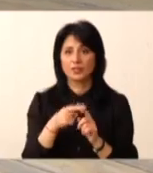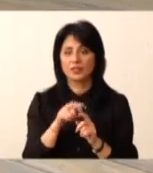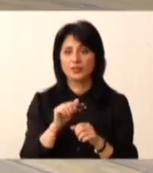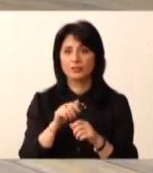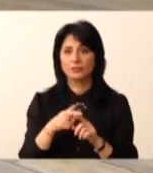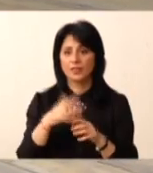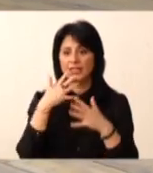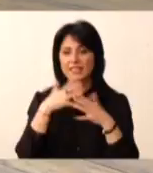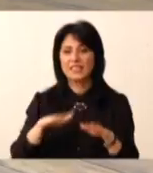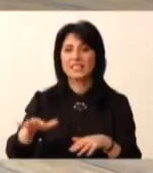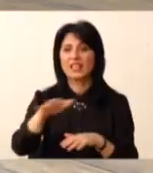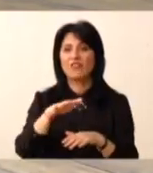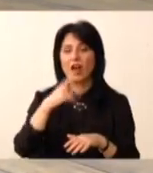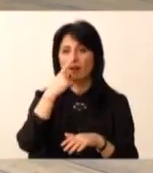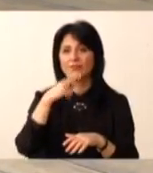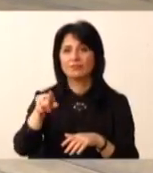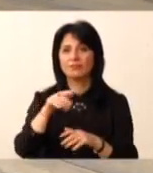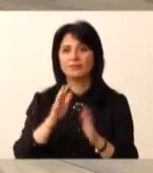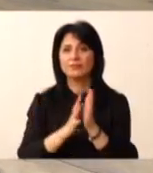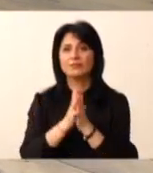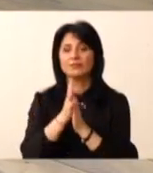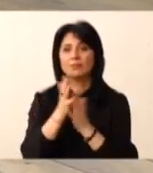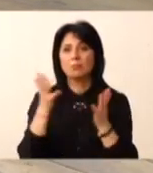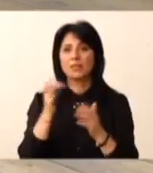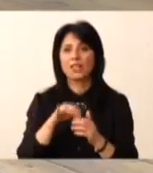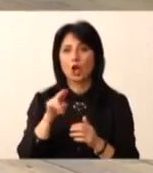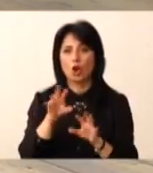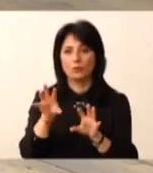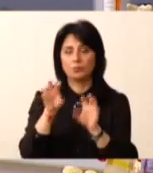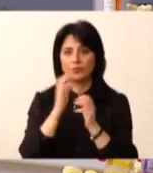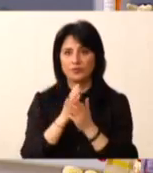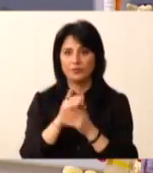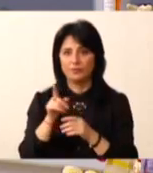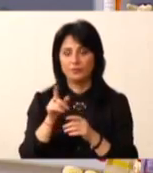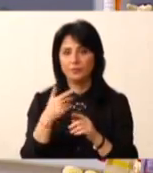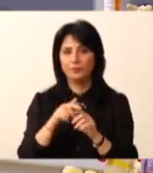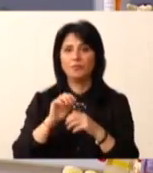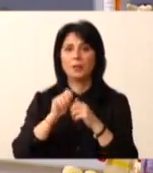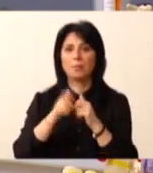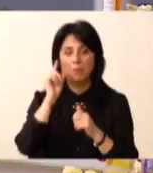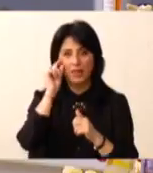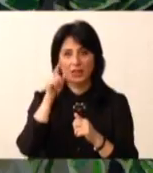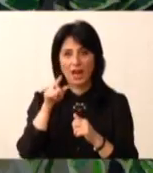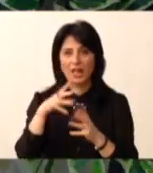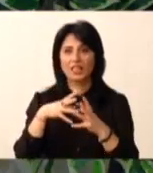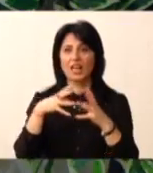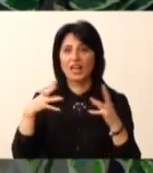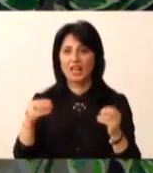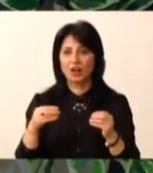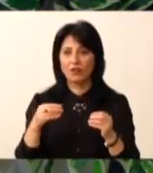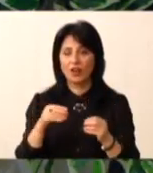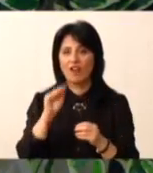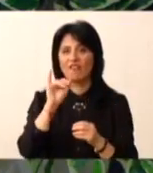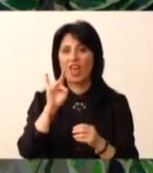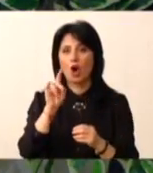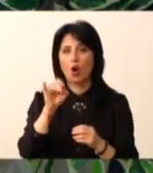რომელიც ზღვის სანაპიროსთან ახლოს იზრდება, უფრო მეტი რაოდენობით იოდს შეიცავს, იგივე მანდარინი, ლიმონი,